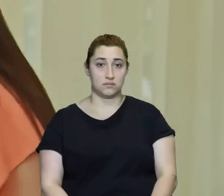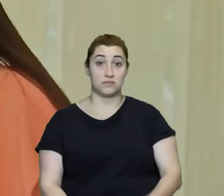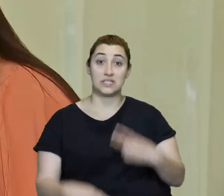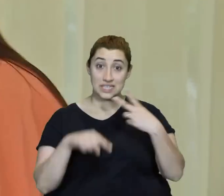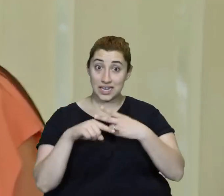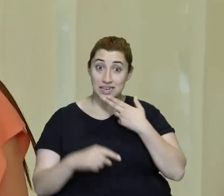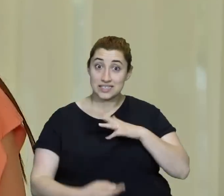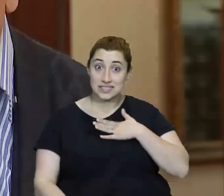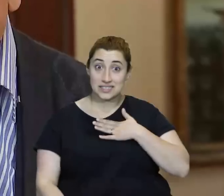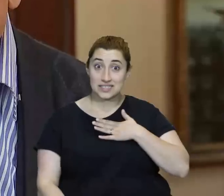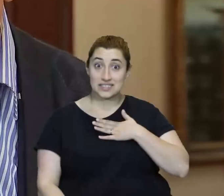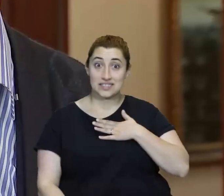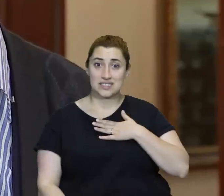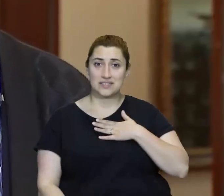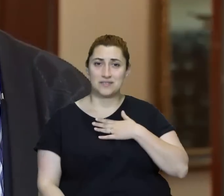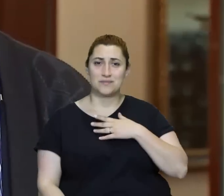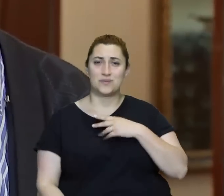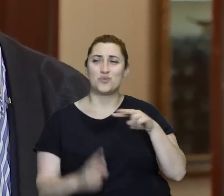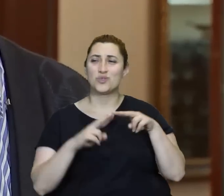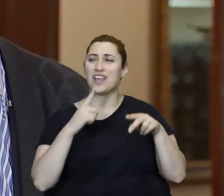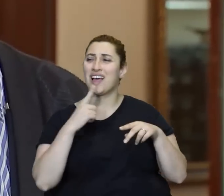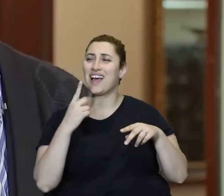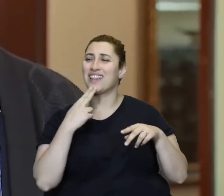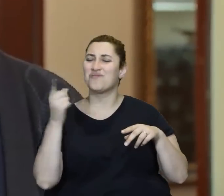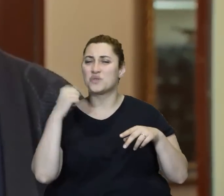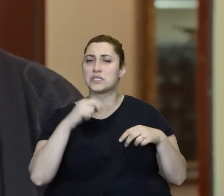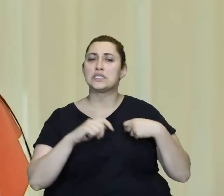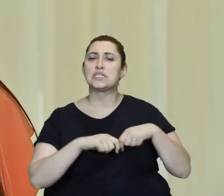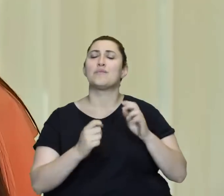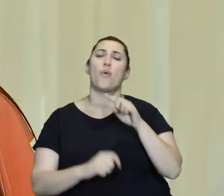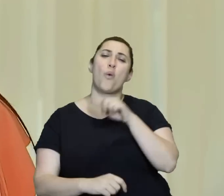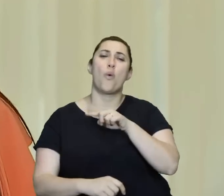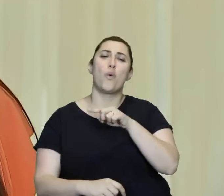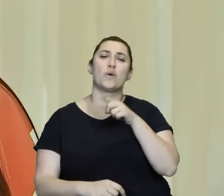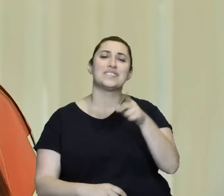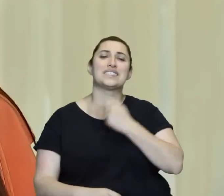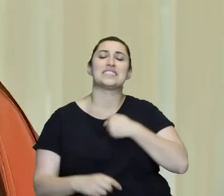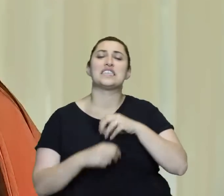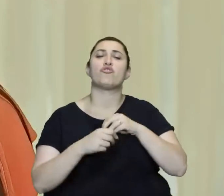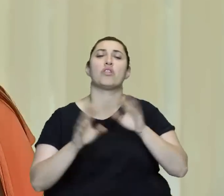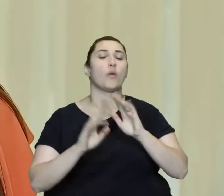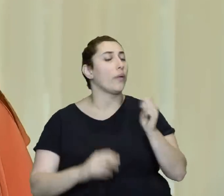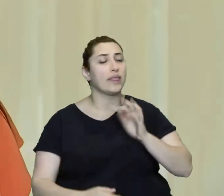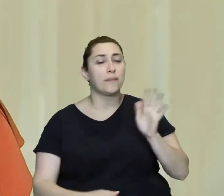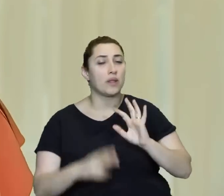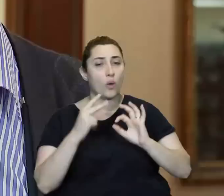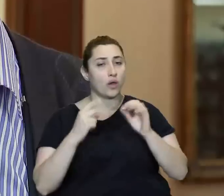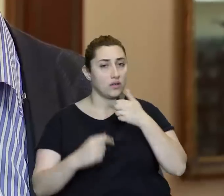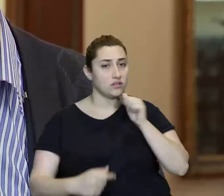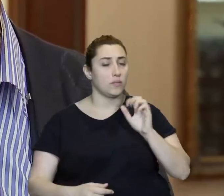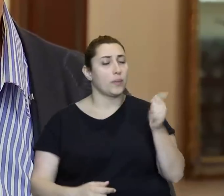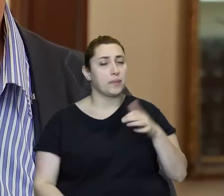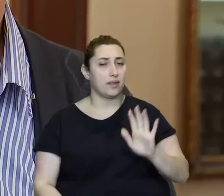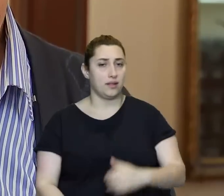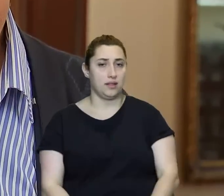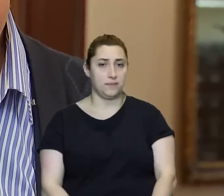Zehra Hanım kızım. Sakın Müzeyyen Hanım'a darılmayın. O size kızdığımdan değil de... Önemli değil Ökkeş abi.